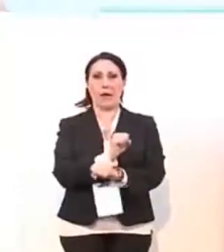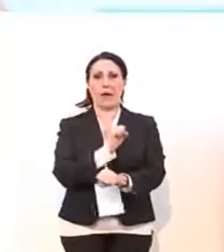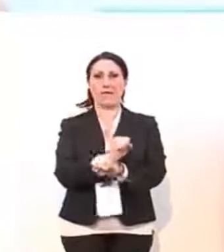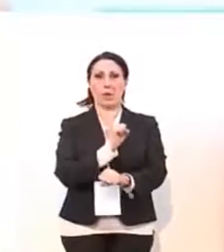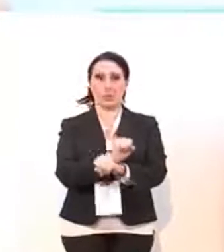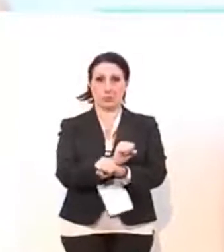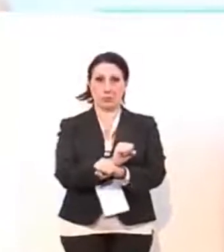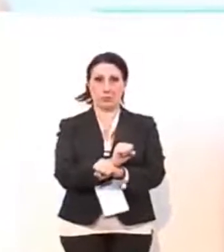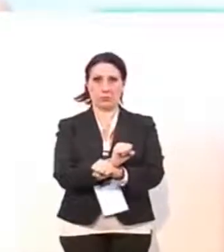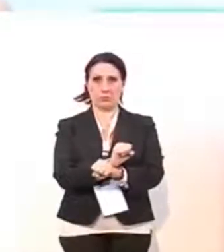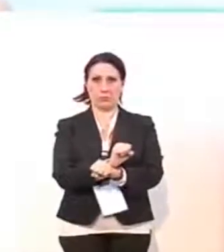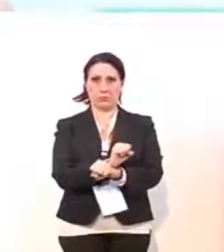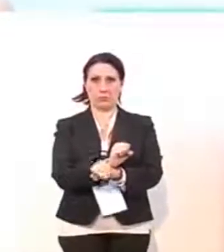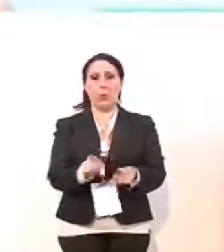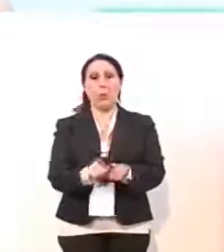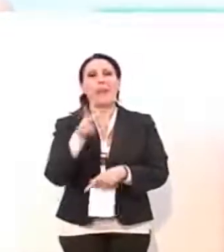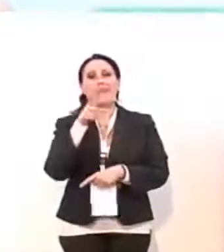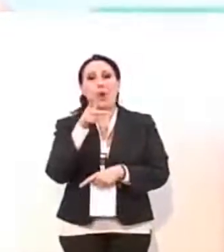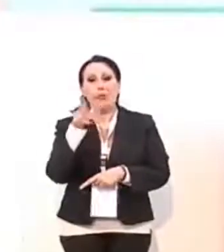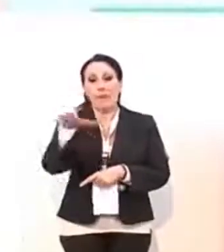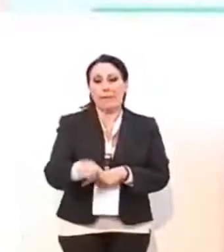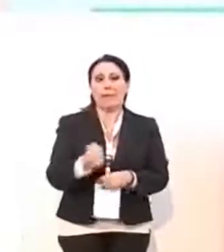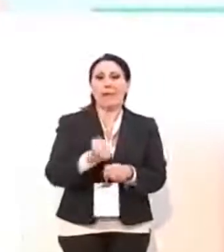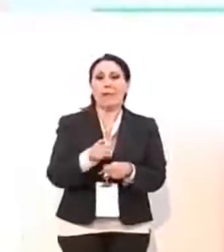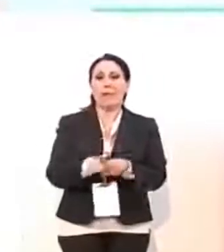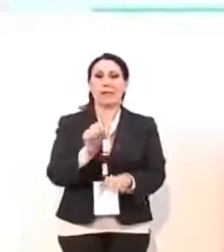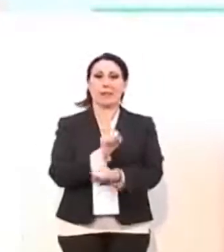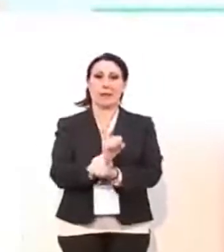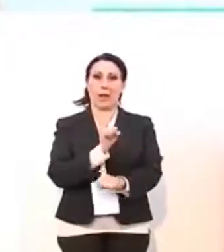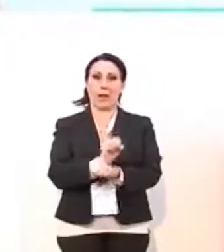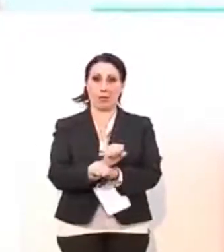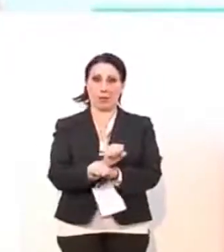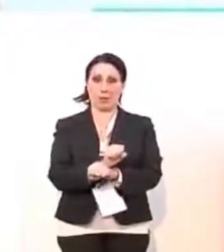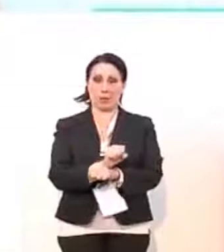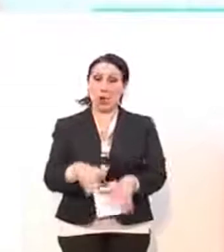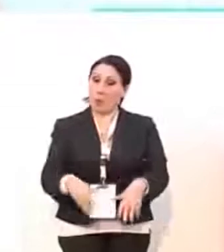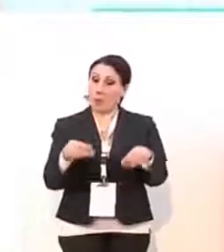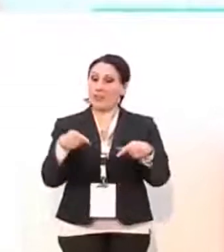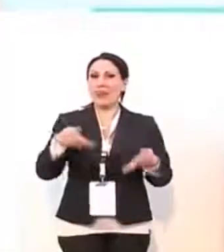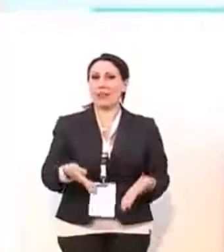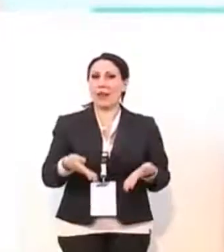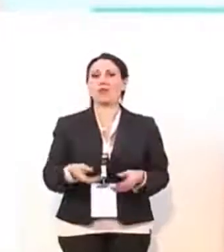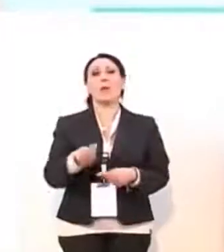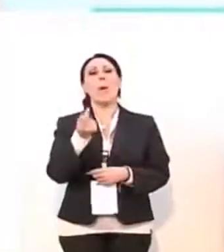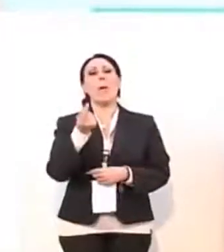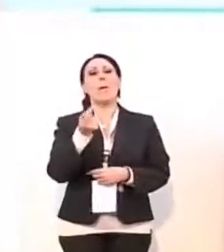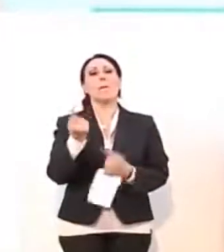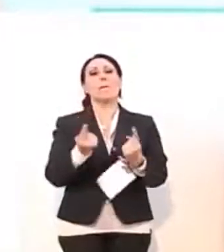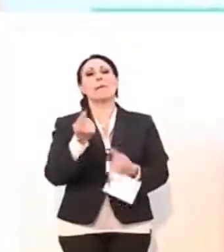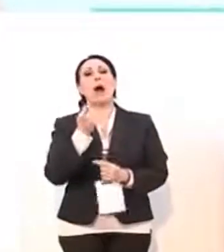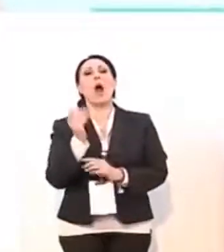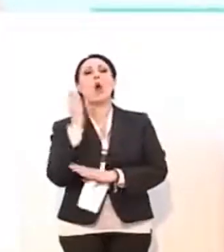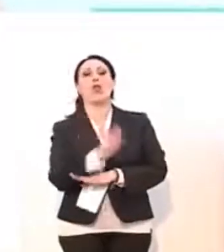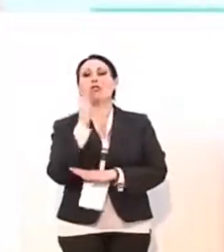prime condanne contro i caporali e contro le aziende che utilizzano i caporali, e le donne si sentono in un